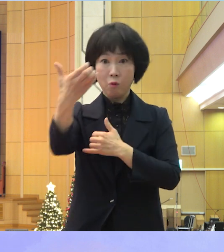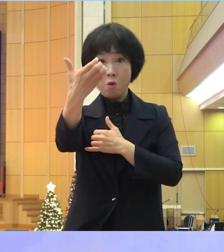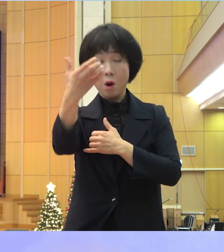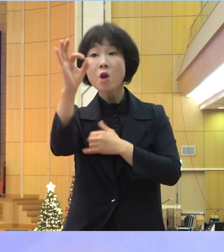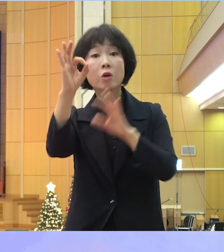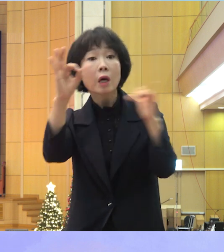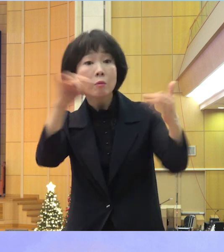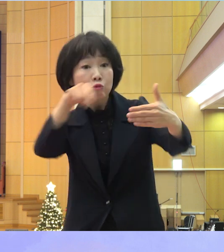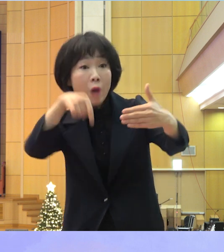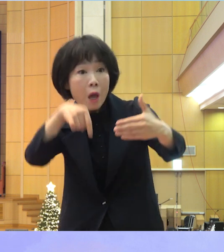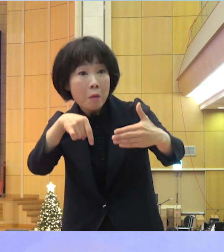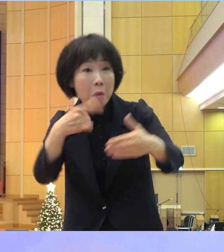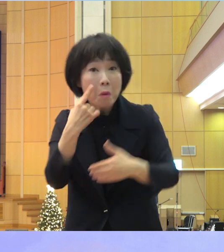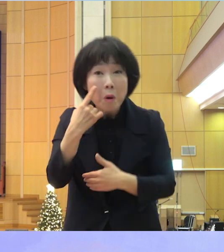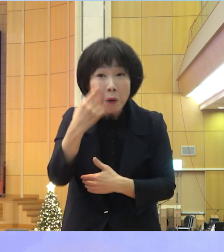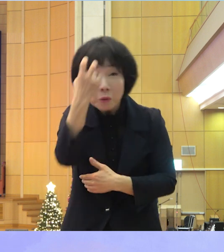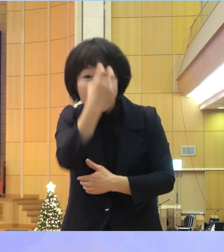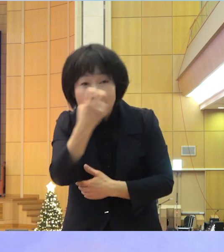10명 중에